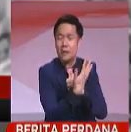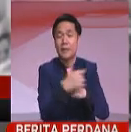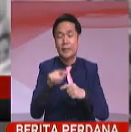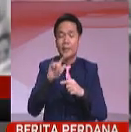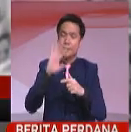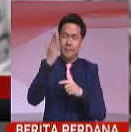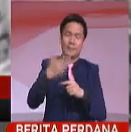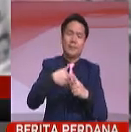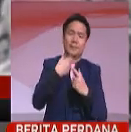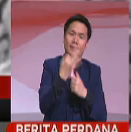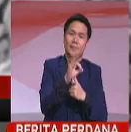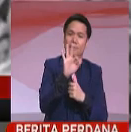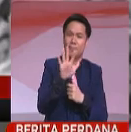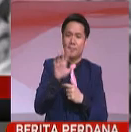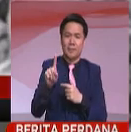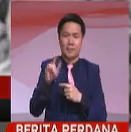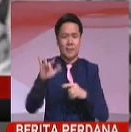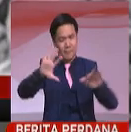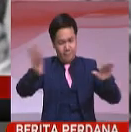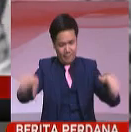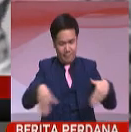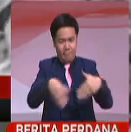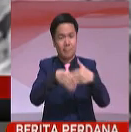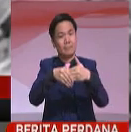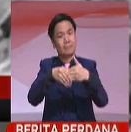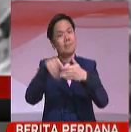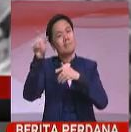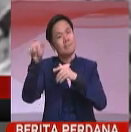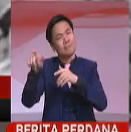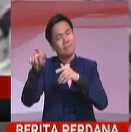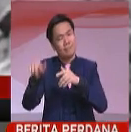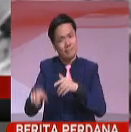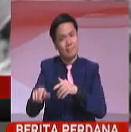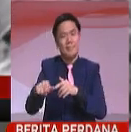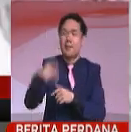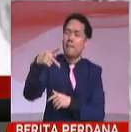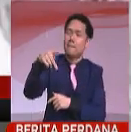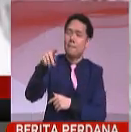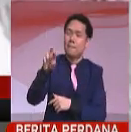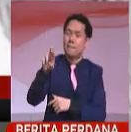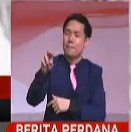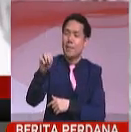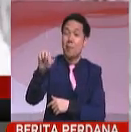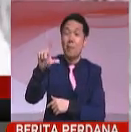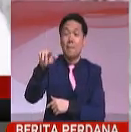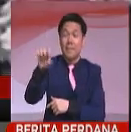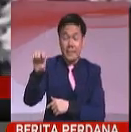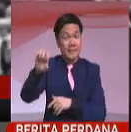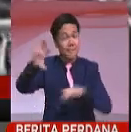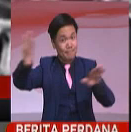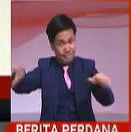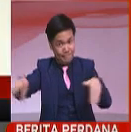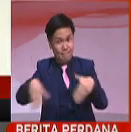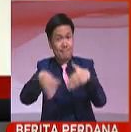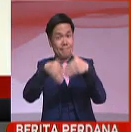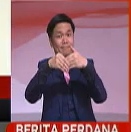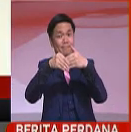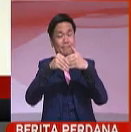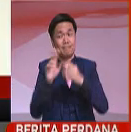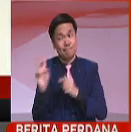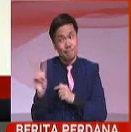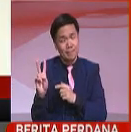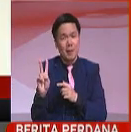rumah tangga dengan seniman agung negara oleh Rahmat Tan Sri Dr. P. Ramli dan dengan pantas pasangan legenda